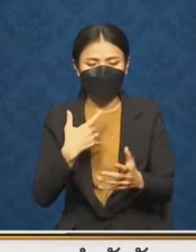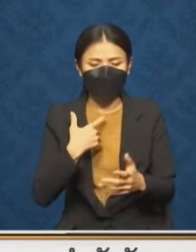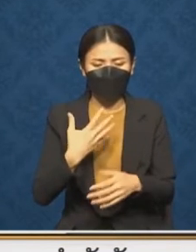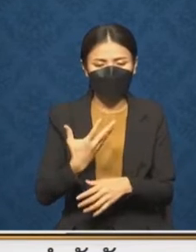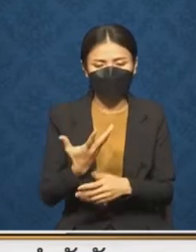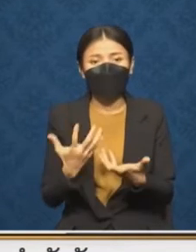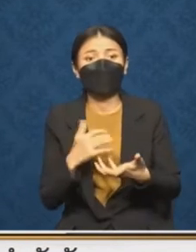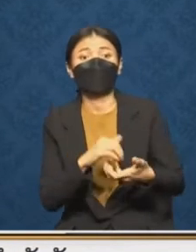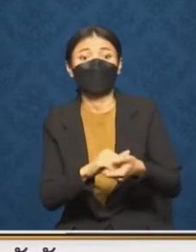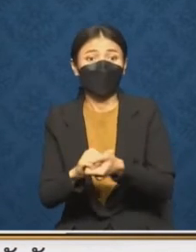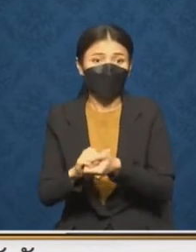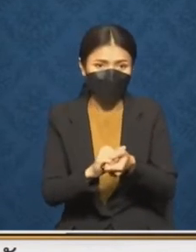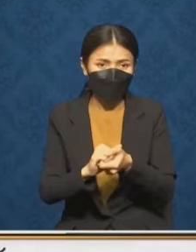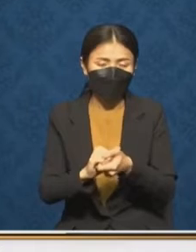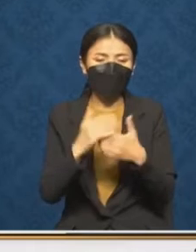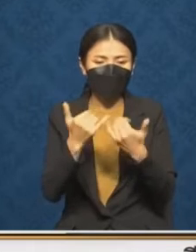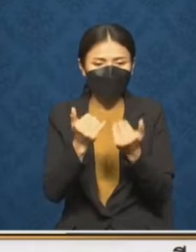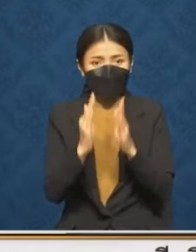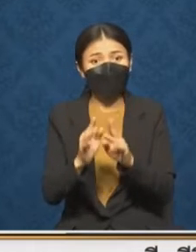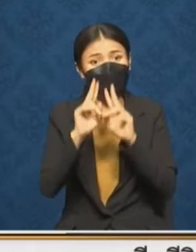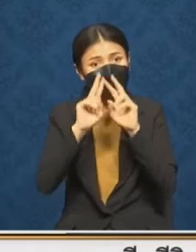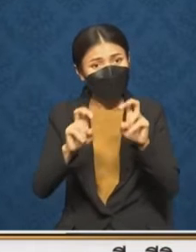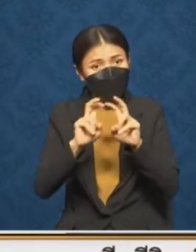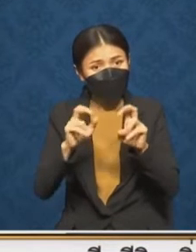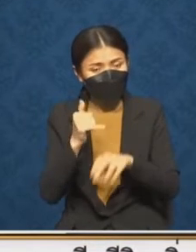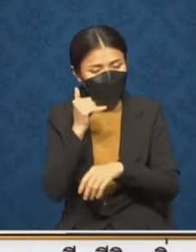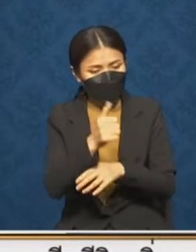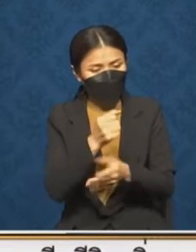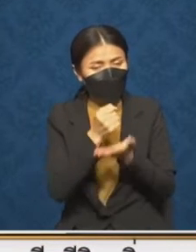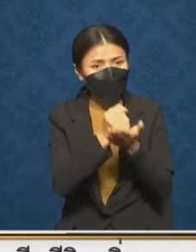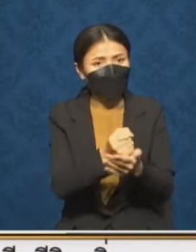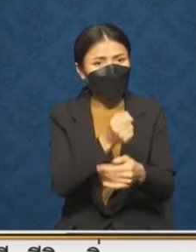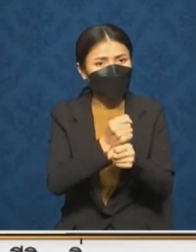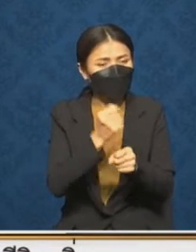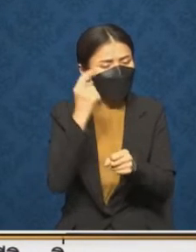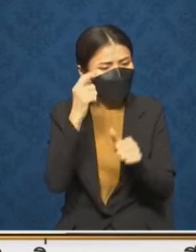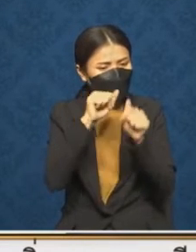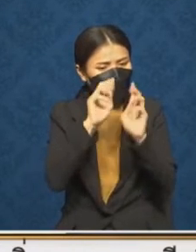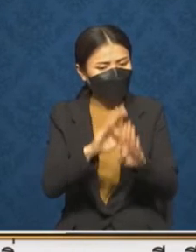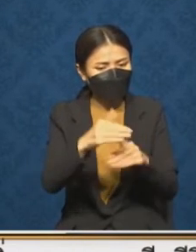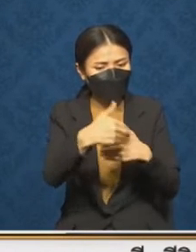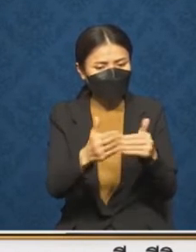ให้มีนักวิจัยคนเก่ง series มาchlagenด้วยส่วนกล่องขาย้มนักวิจัยคนเก่งๆ มาช่วยทำพานี้ไปช่ทำกลองขายนะคะเพ